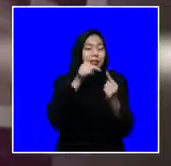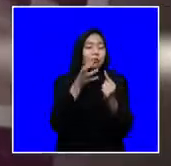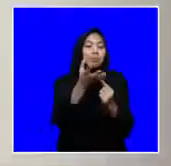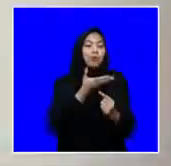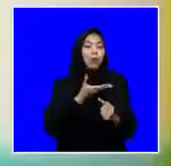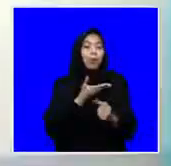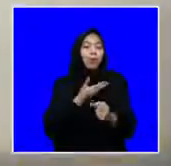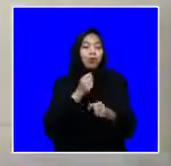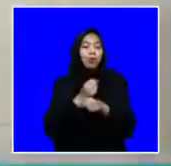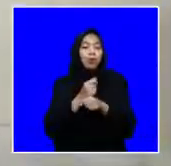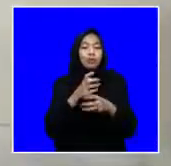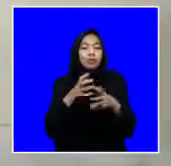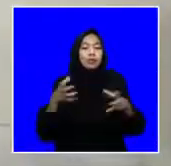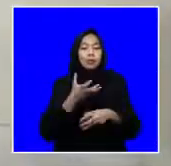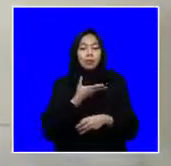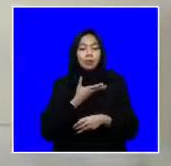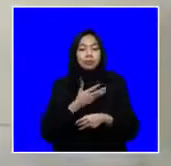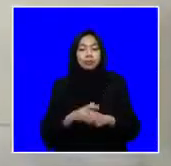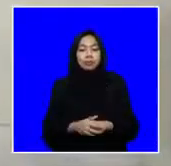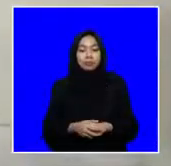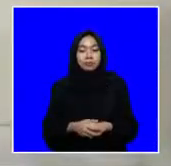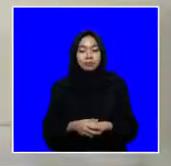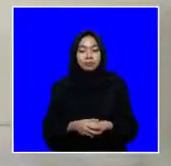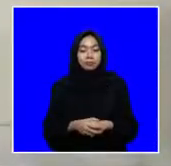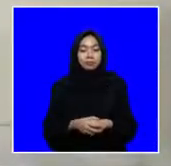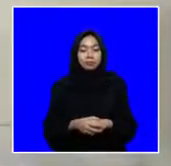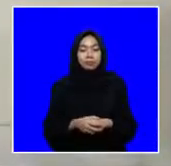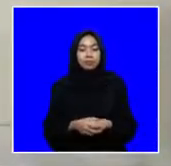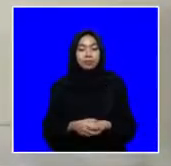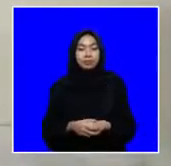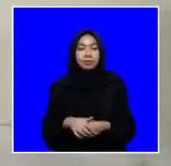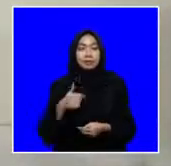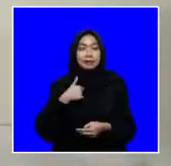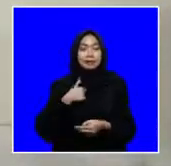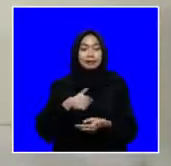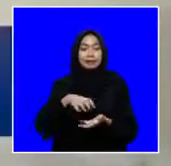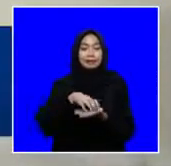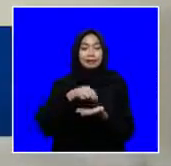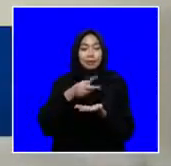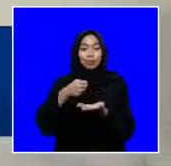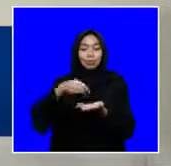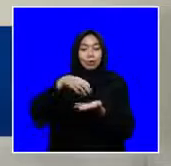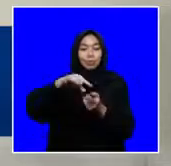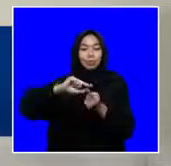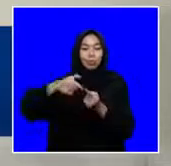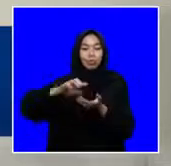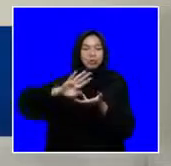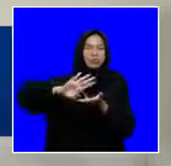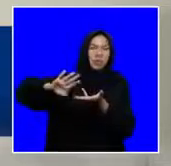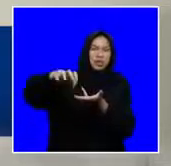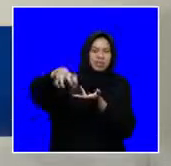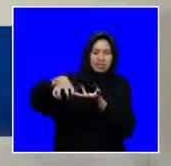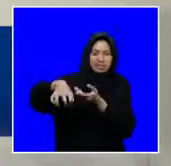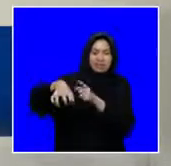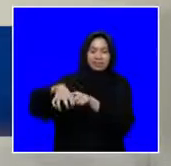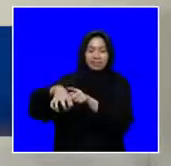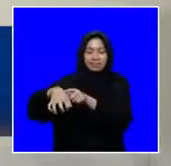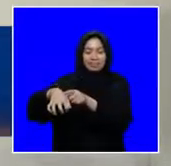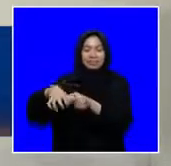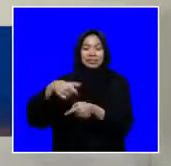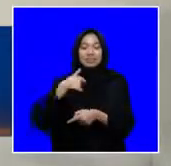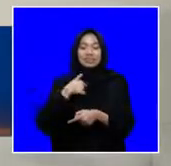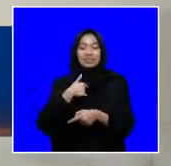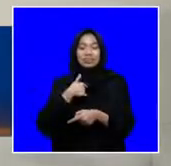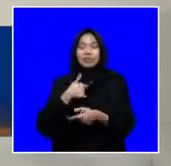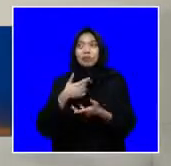besar. Berasal dari salah satu pulau terluar di Indonesia, Tanjung Pinang Kepri, saya tidak pernah